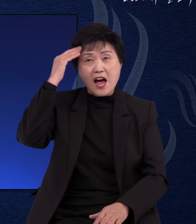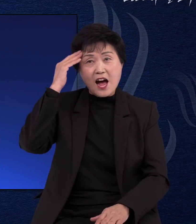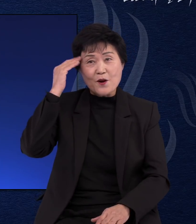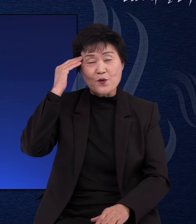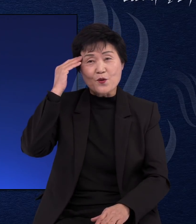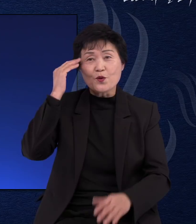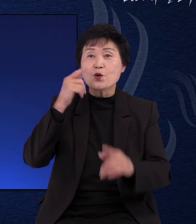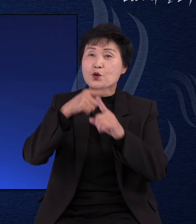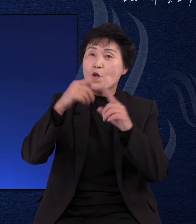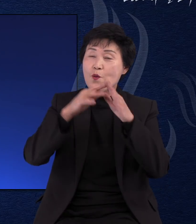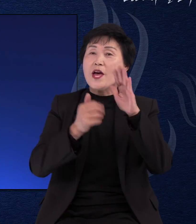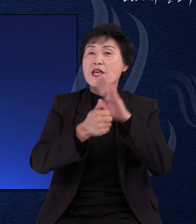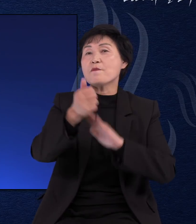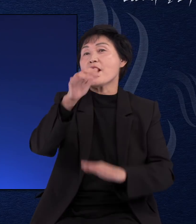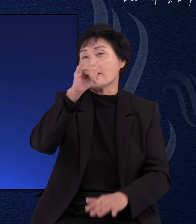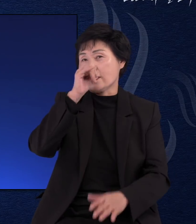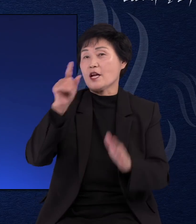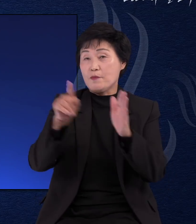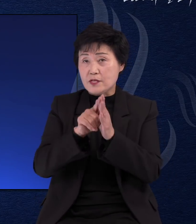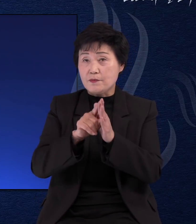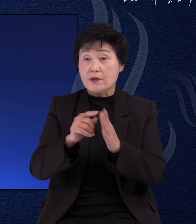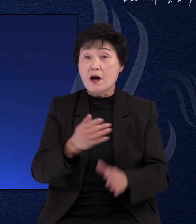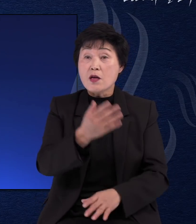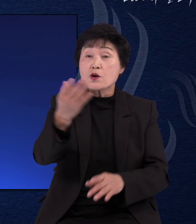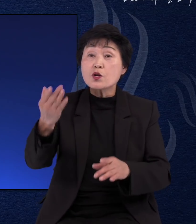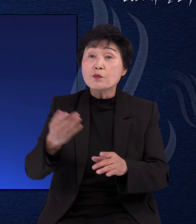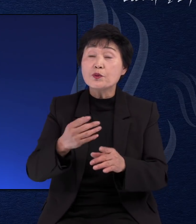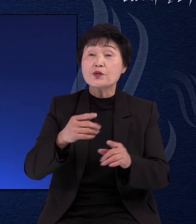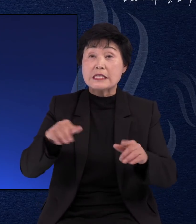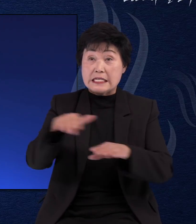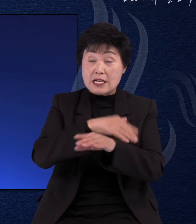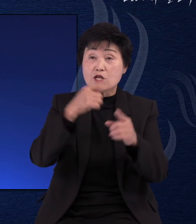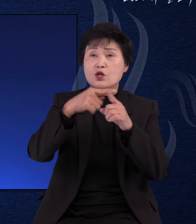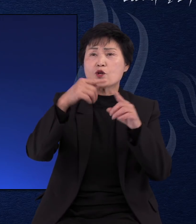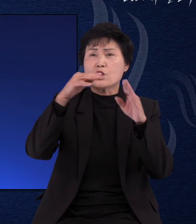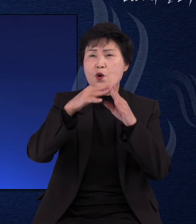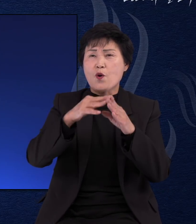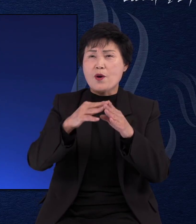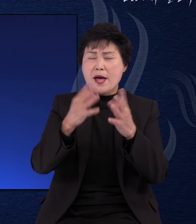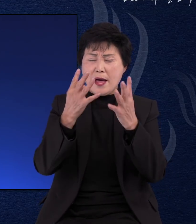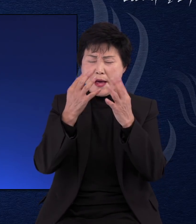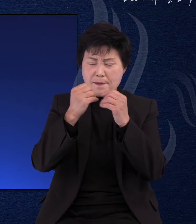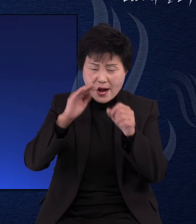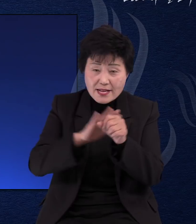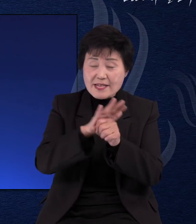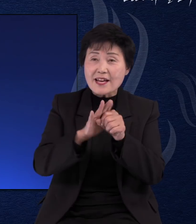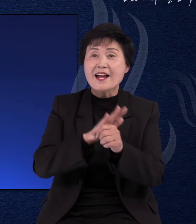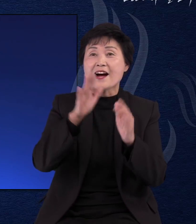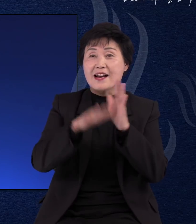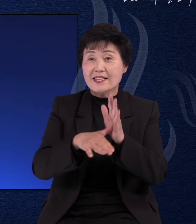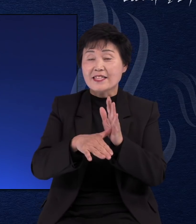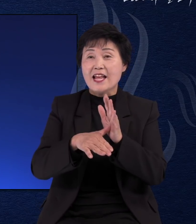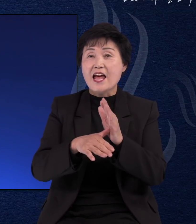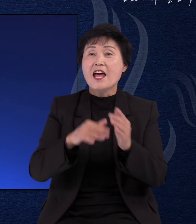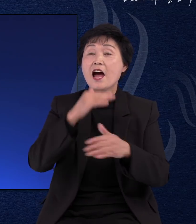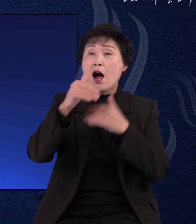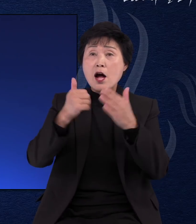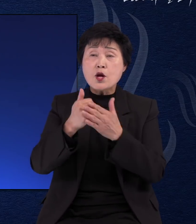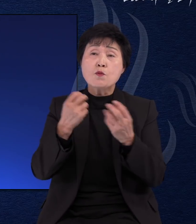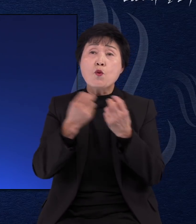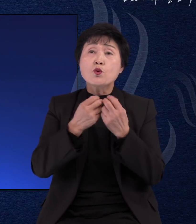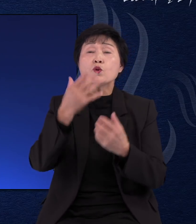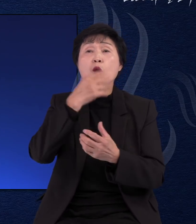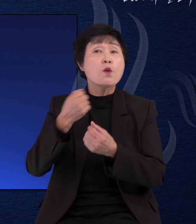믿습니다. 여러분의 교회를 가슴 깊이 사랑할 때 하나님은 교회를 사랑하는 그 사람에게 어찌 복을 주시지 않을 수